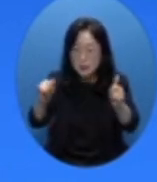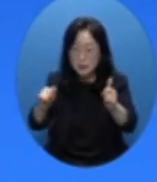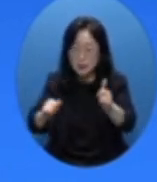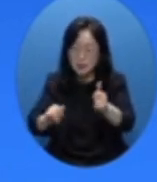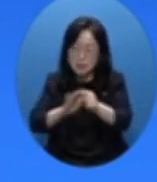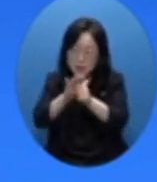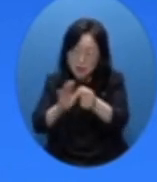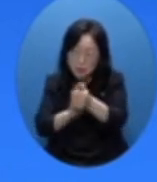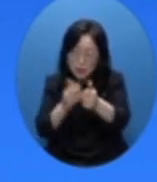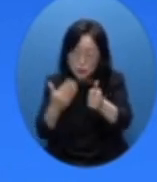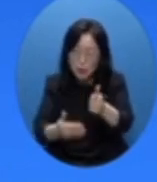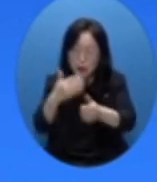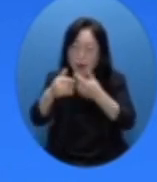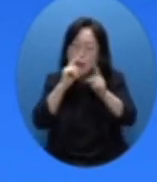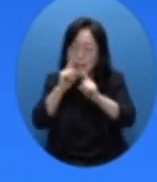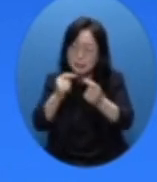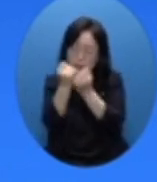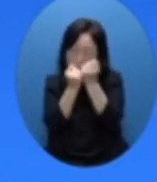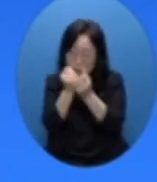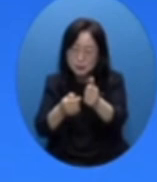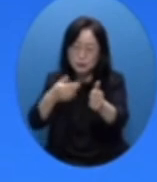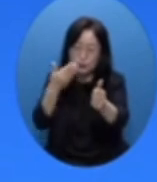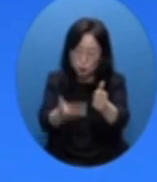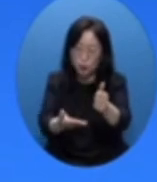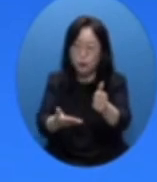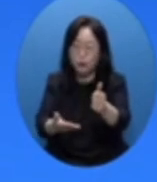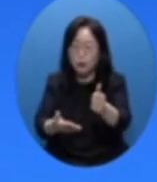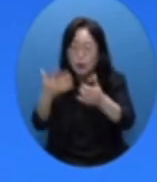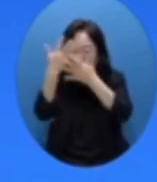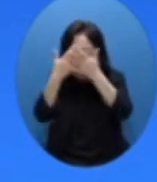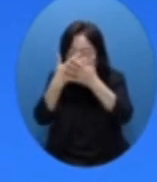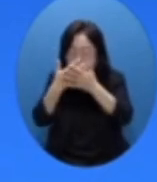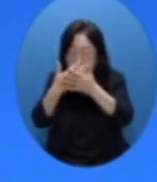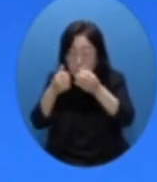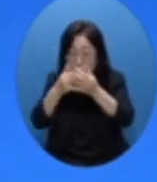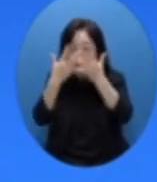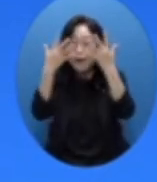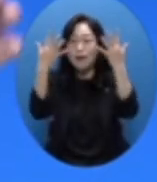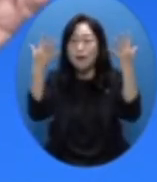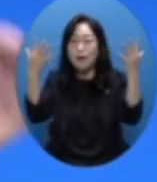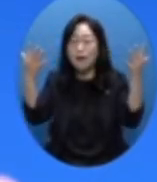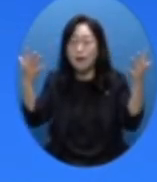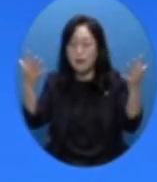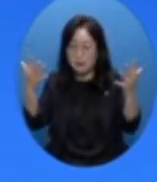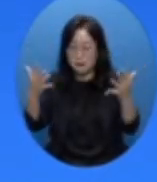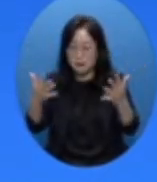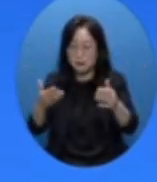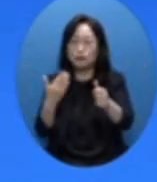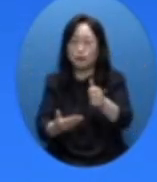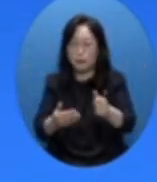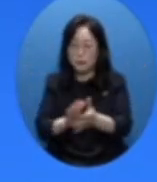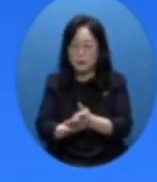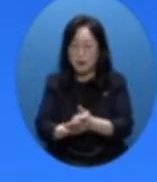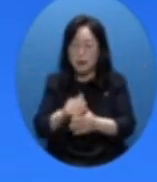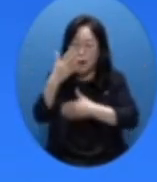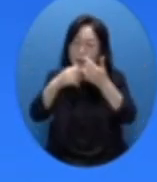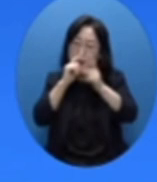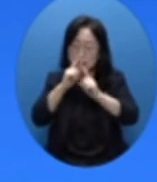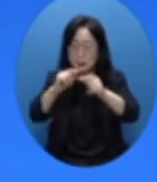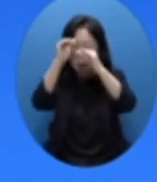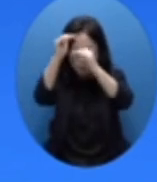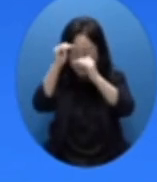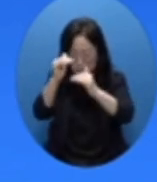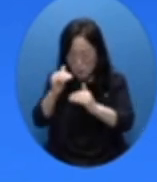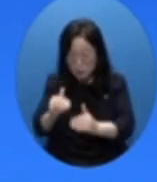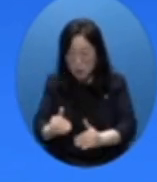시켜서 어 스프에 보는 것을 바라볼 수 있게 해야 되는 것입니다 말씀을 체계적으로 공부하고 묵상 해서 믿음이 자라야